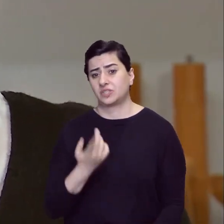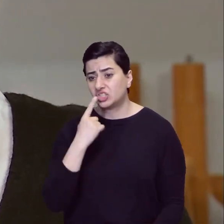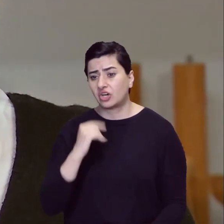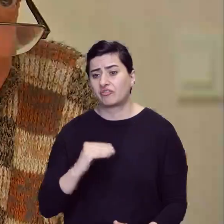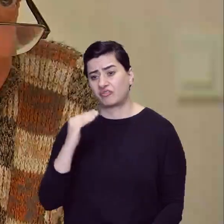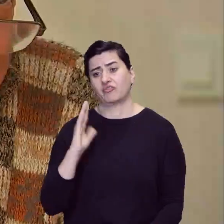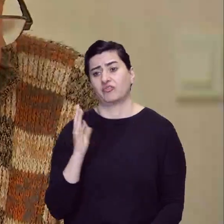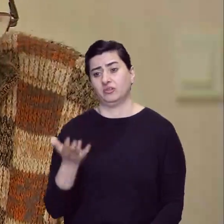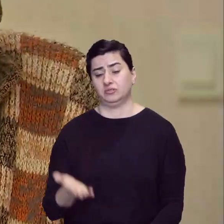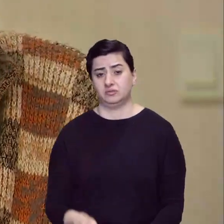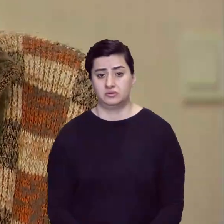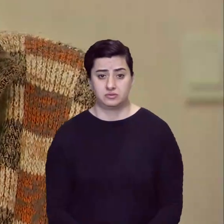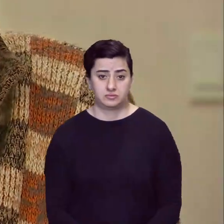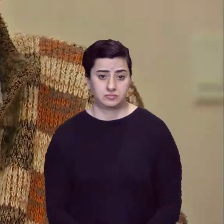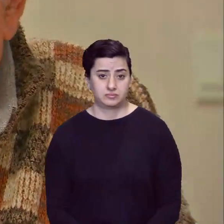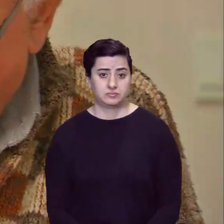Şekeri fırlayacak.